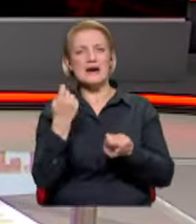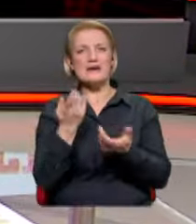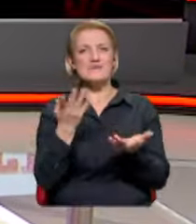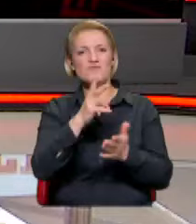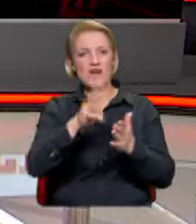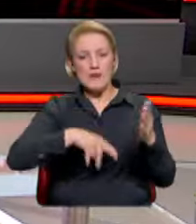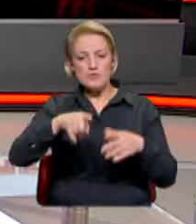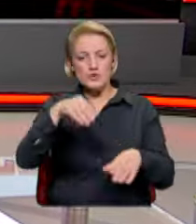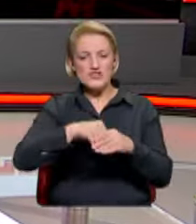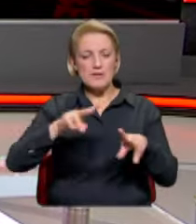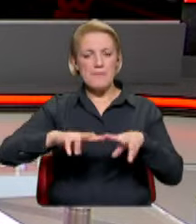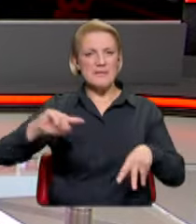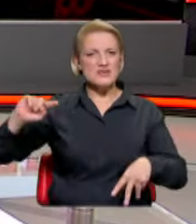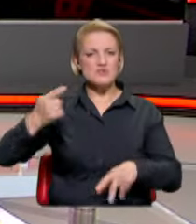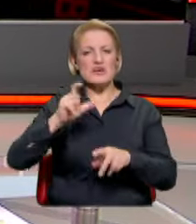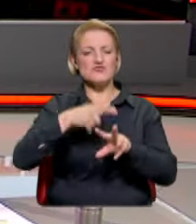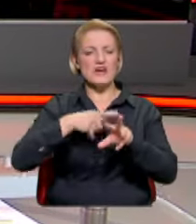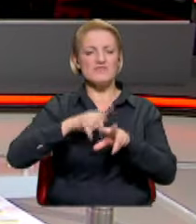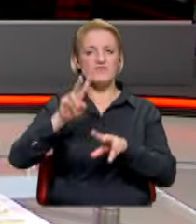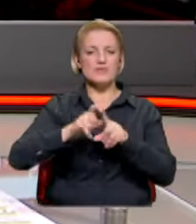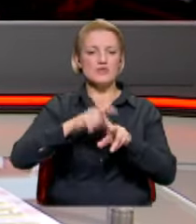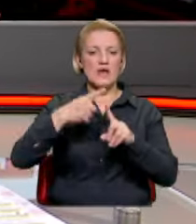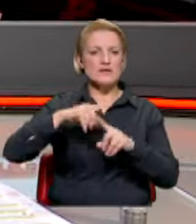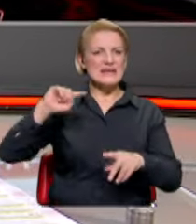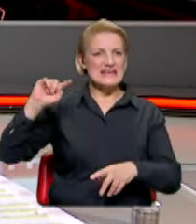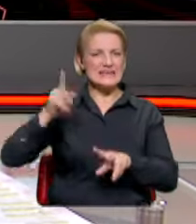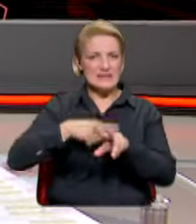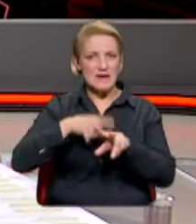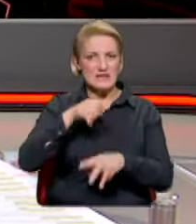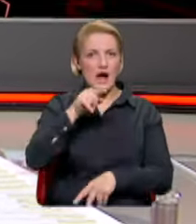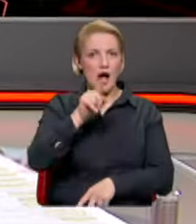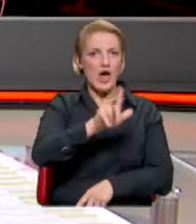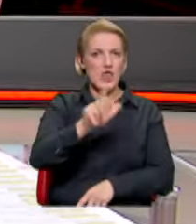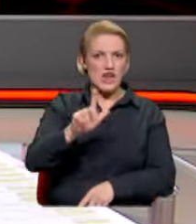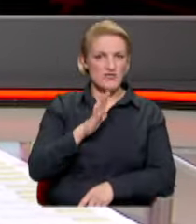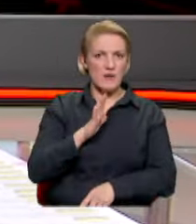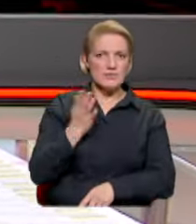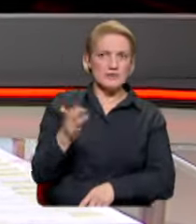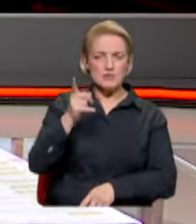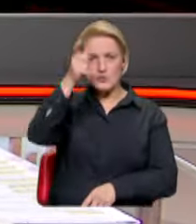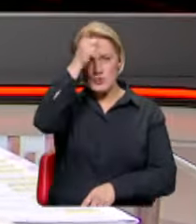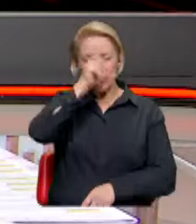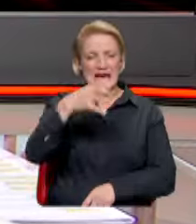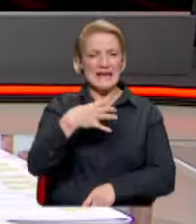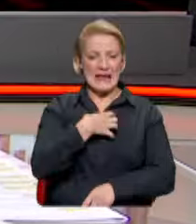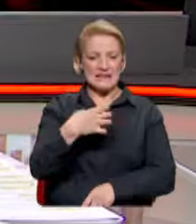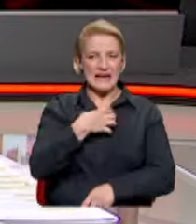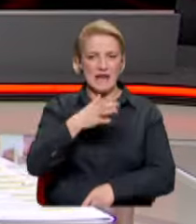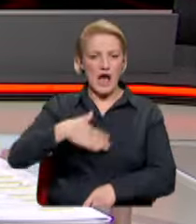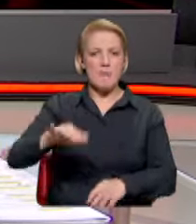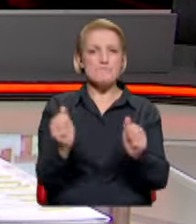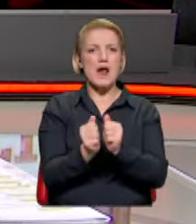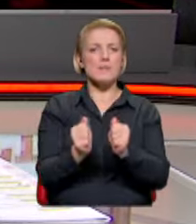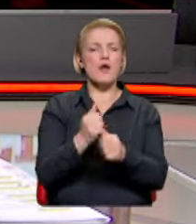böyle bunun için Mehmet Şimşek'e Cevdet Yılmaz'a Nurettin nebatiye ihtiyaç var mı ya bu ülke kendi kendine Hepimiz